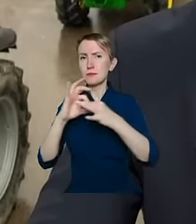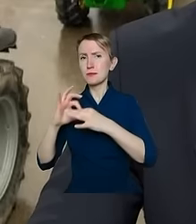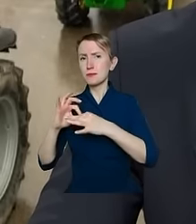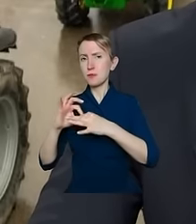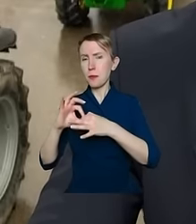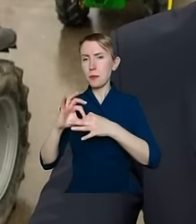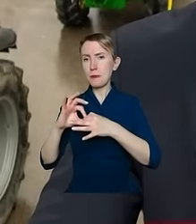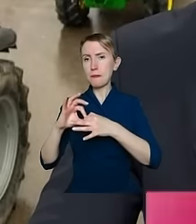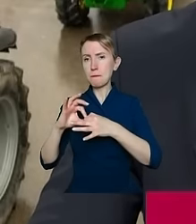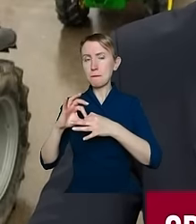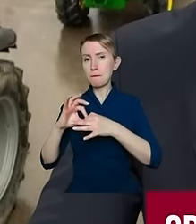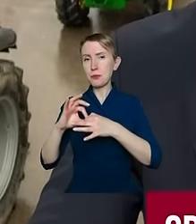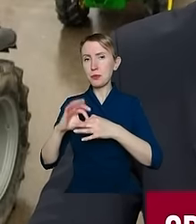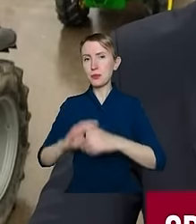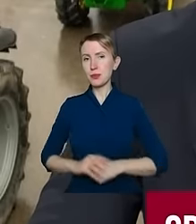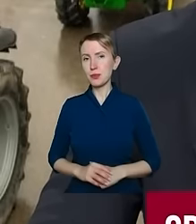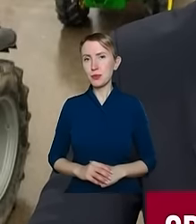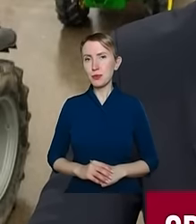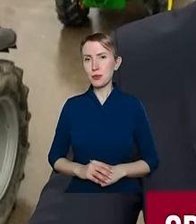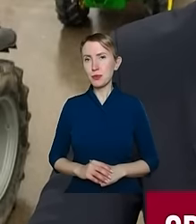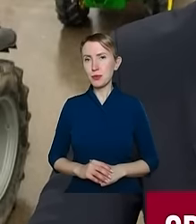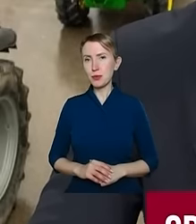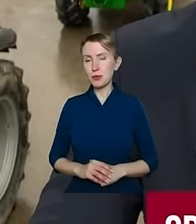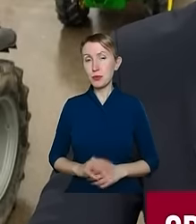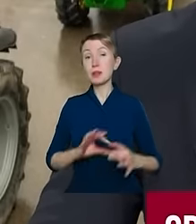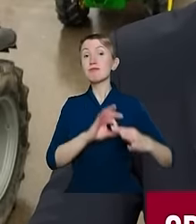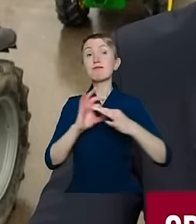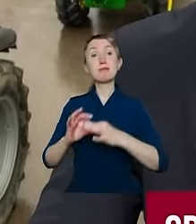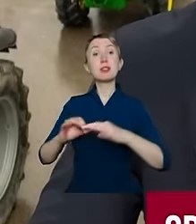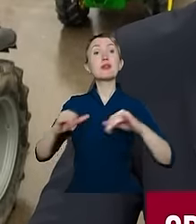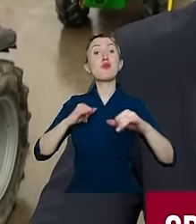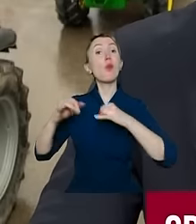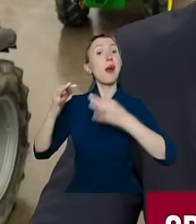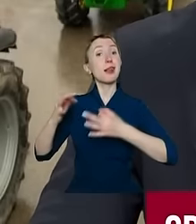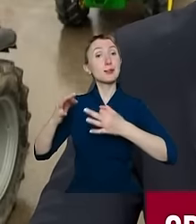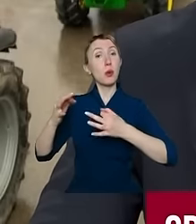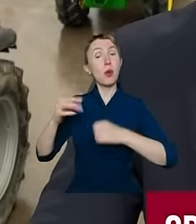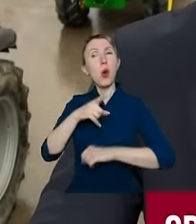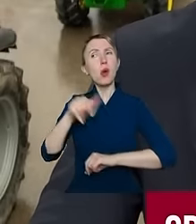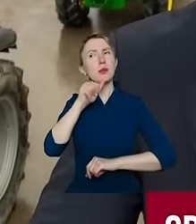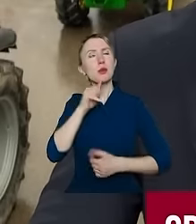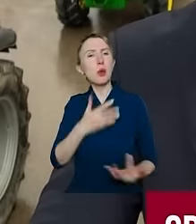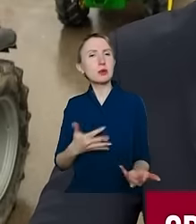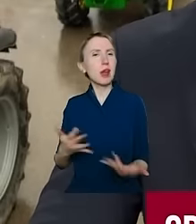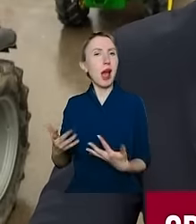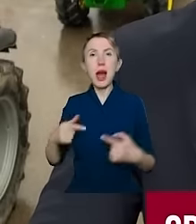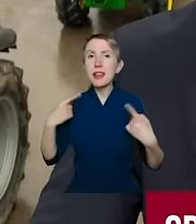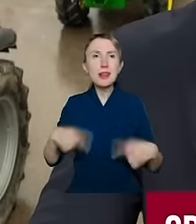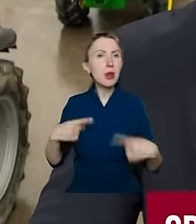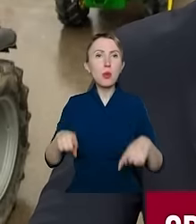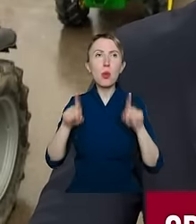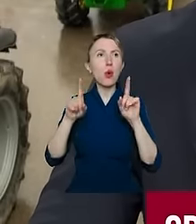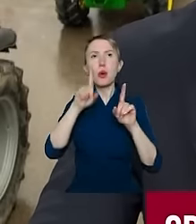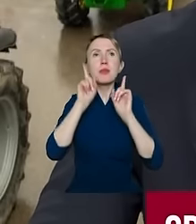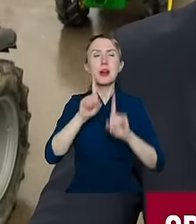blisko, że tak powiem, związani z władzą, którzy próbują coś załatwić, a nie było ludzi z dołu. Ci,